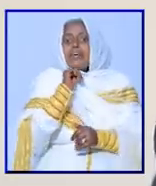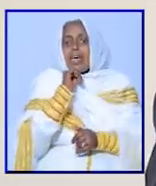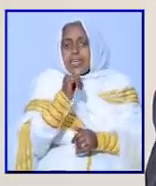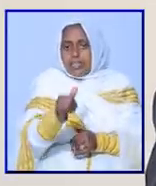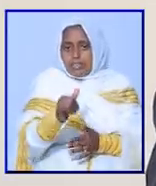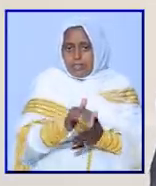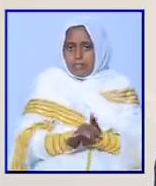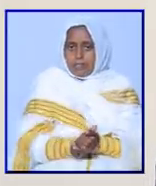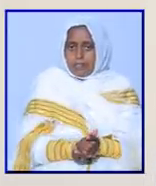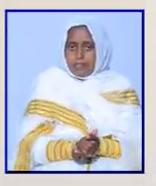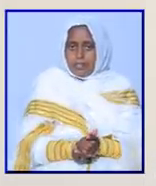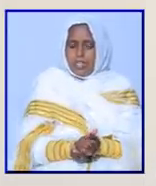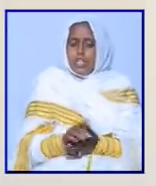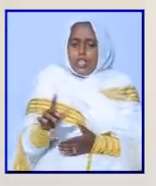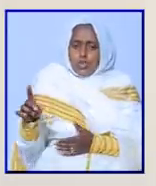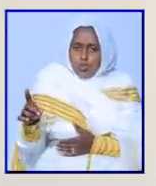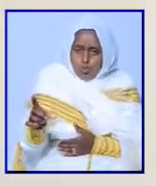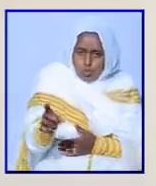ኢንፈቅድ